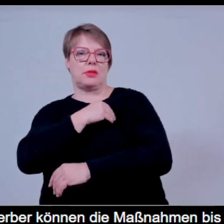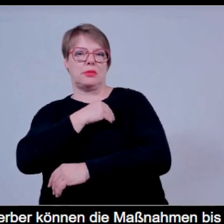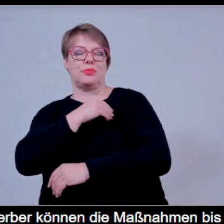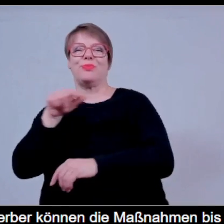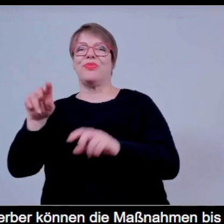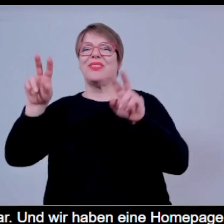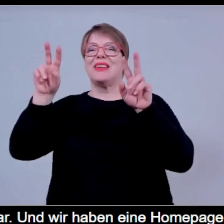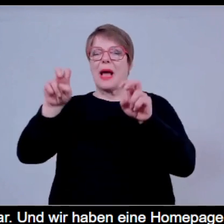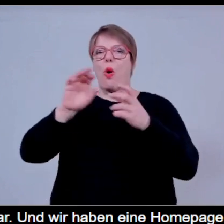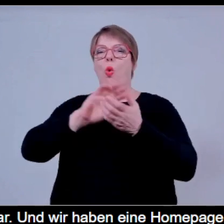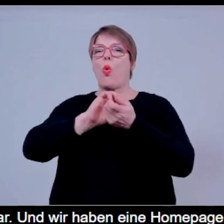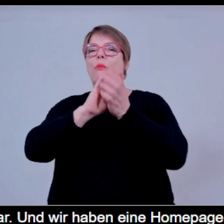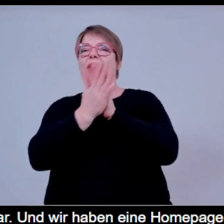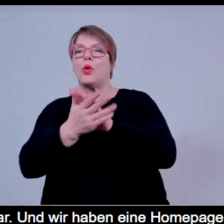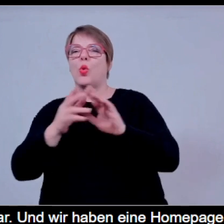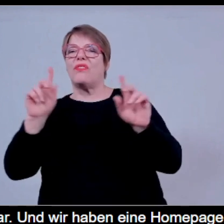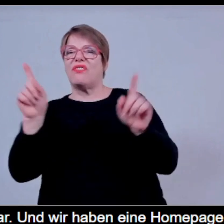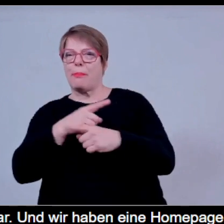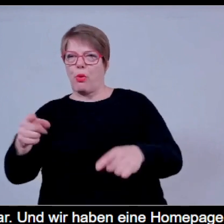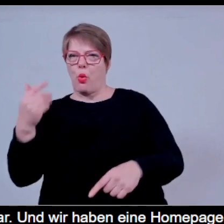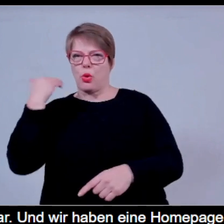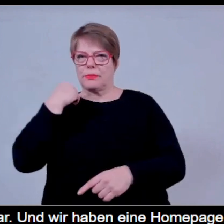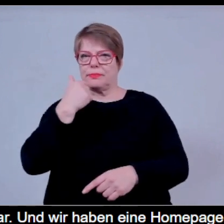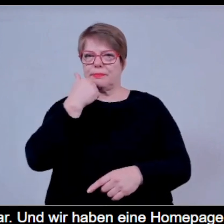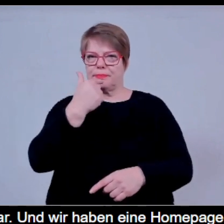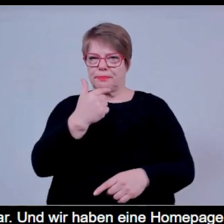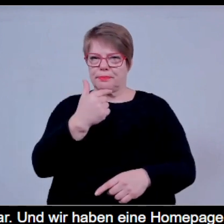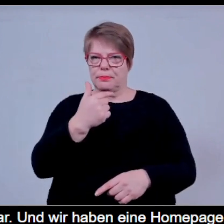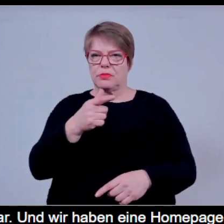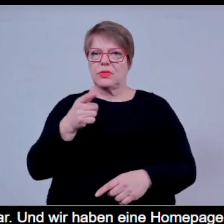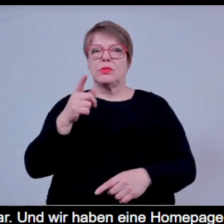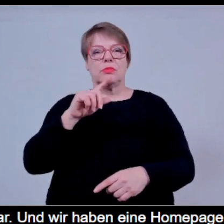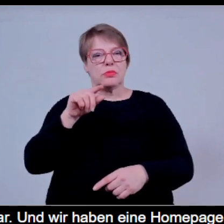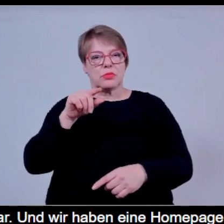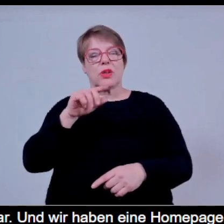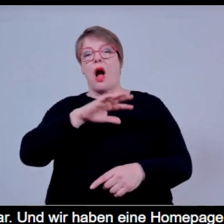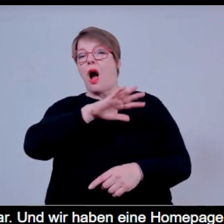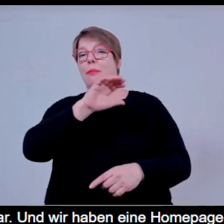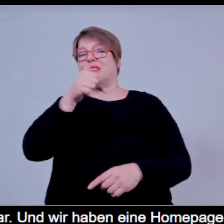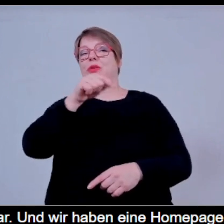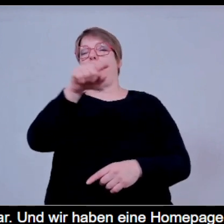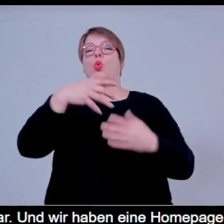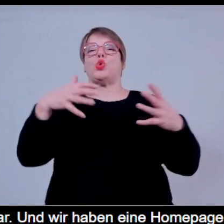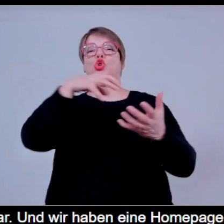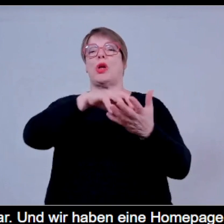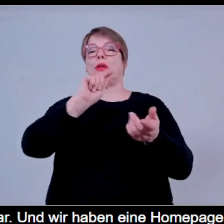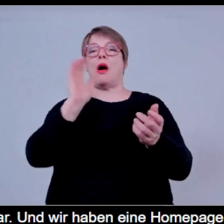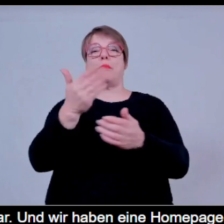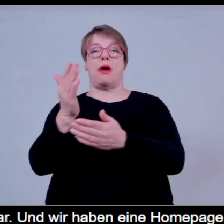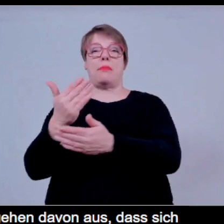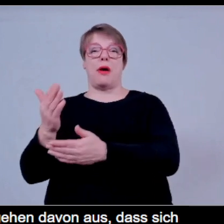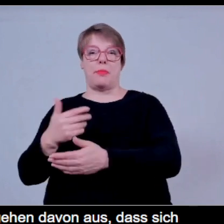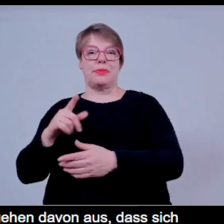Einzelheiten und wir wollen in Gebieten mit angespannten Wohnungsmärkten dieses Umwandlungsverbot von Miet in Eigentumswohnungen einführen.